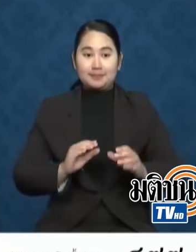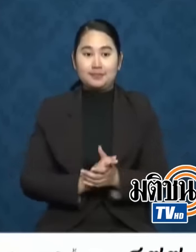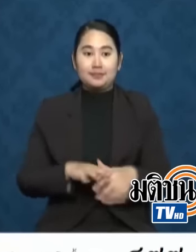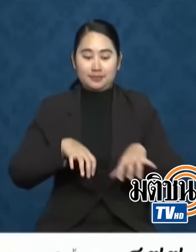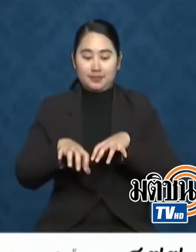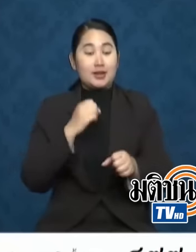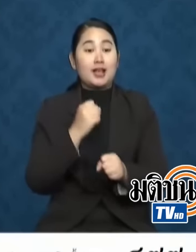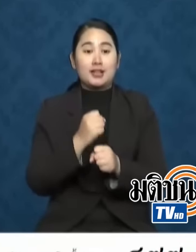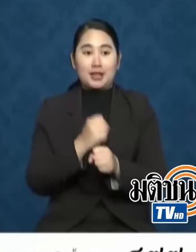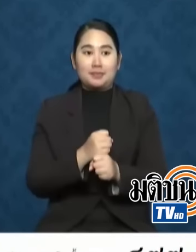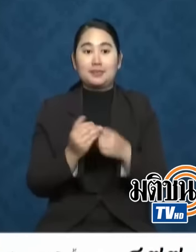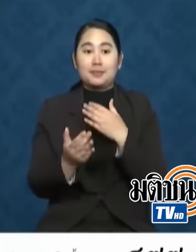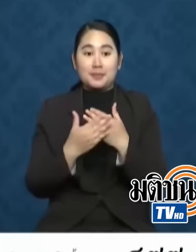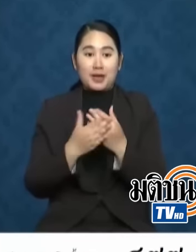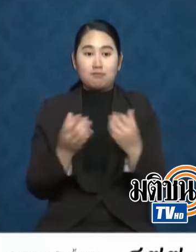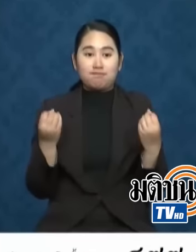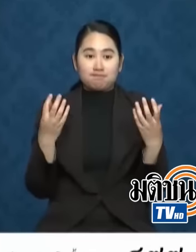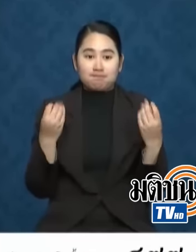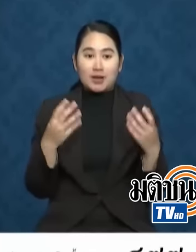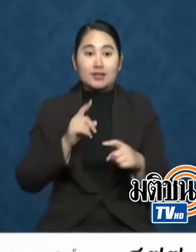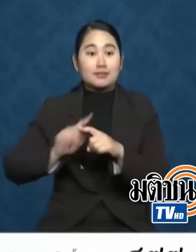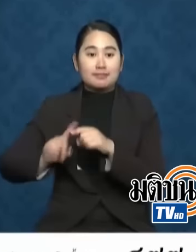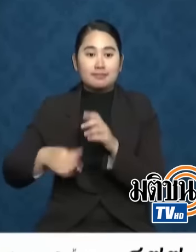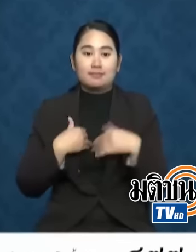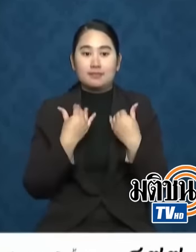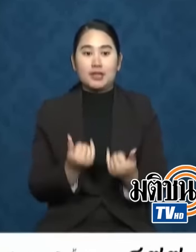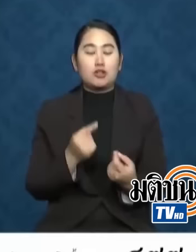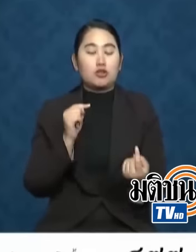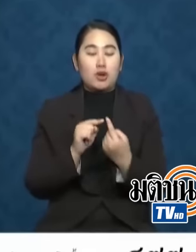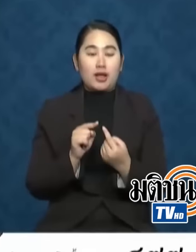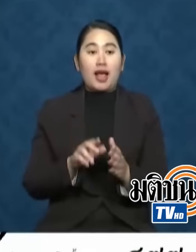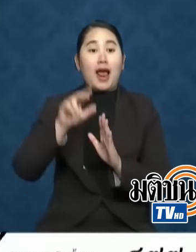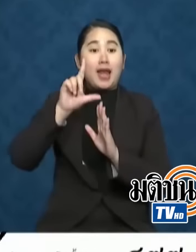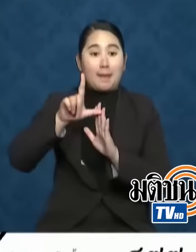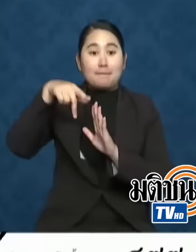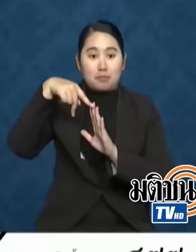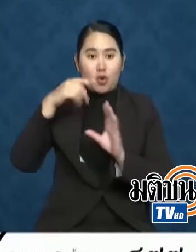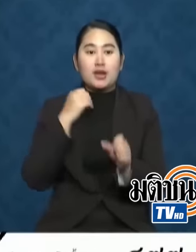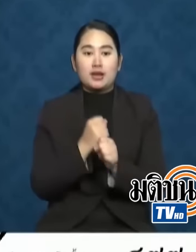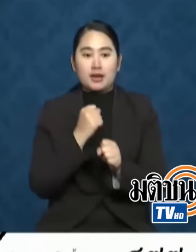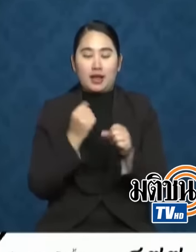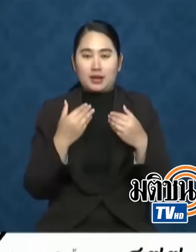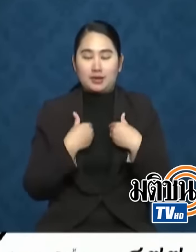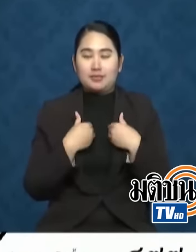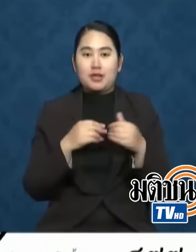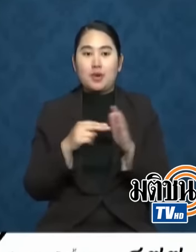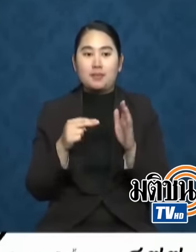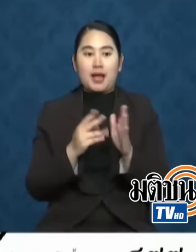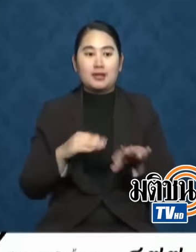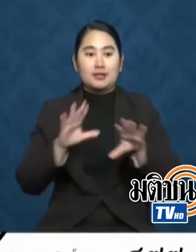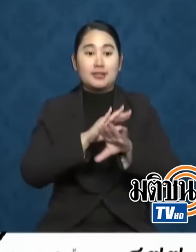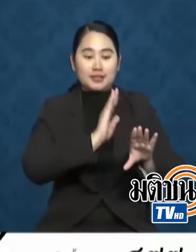ดทำเรื่องของเซ็นเซอร์ดีเทคไฟป่าตรงนี้เคยมีงานวิจัยที่ลำพูนในปีที่แล้วมาแล้วนะครับว่าการที่เรามีเซ็นเซอร์ดีเทคตรงนี้อย่าง